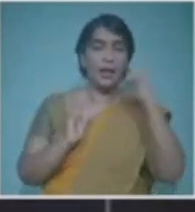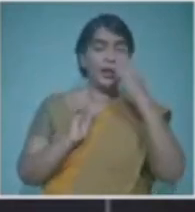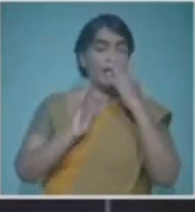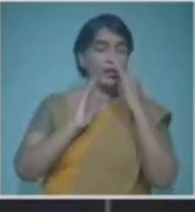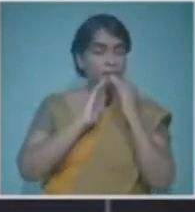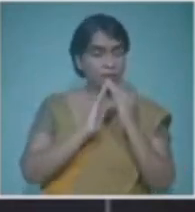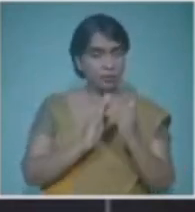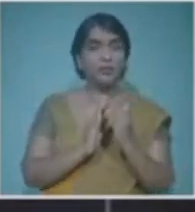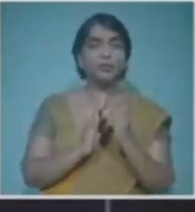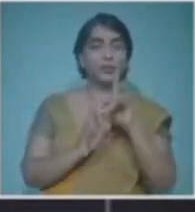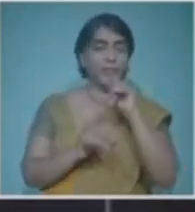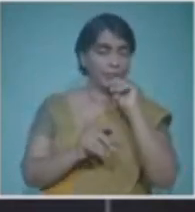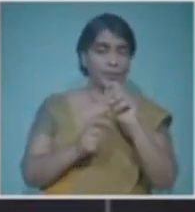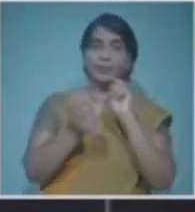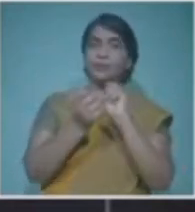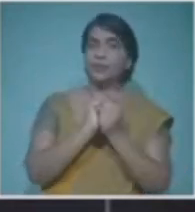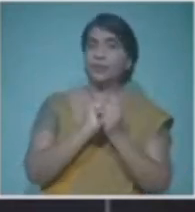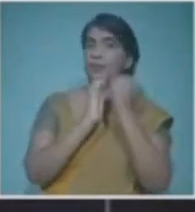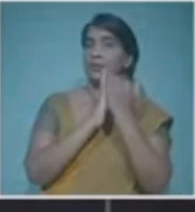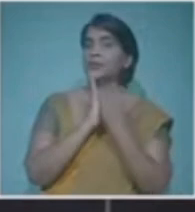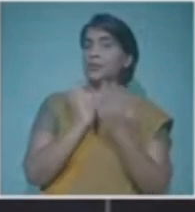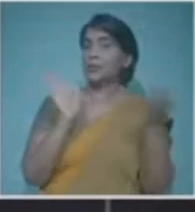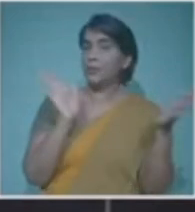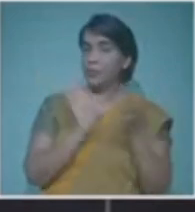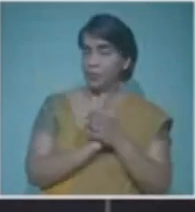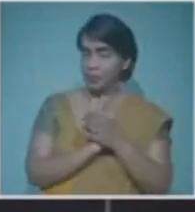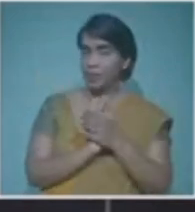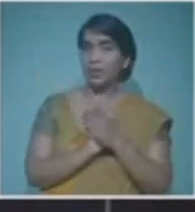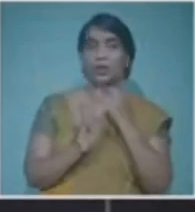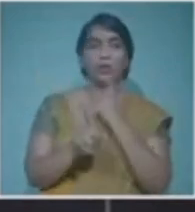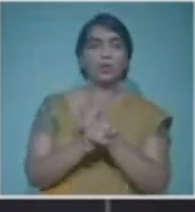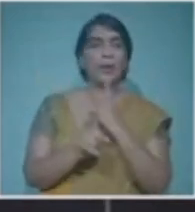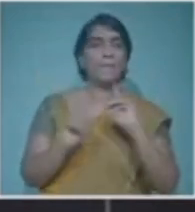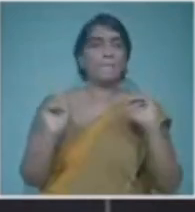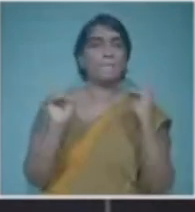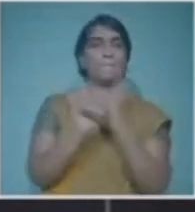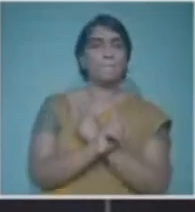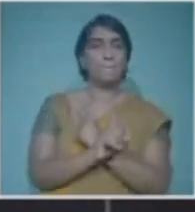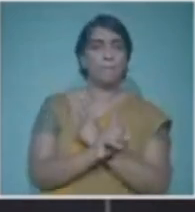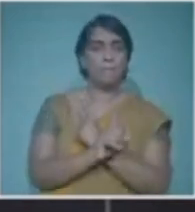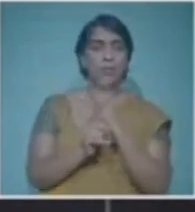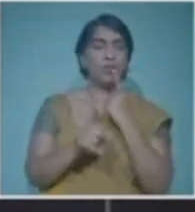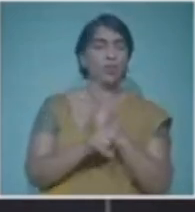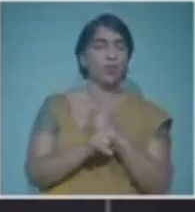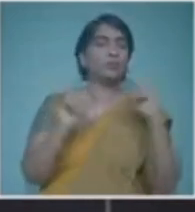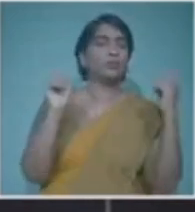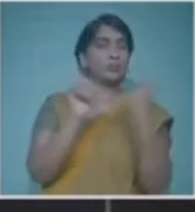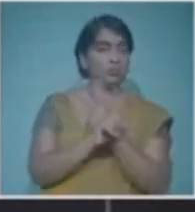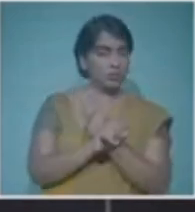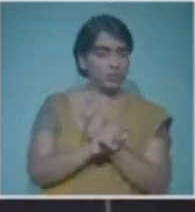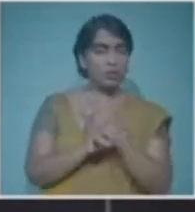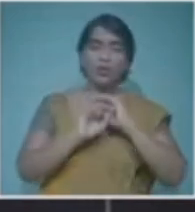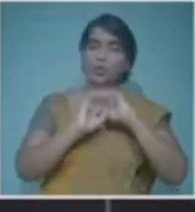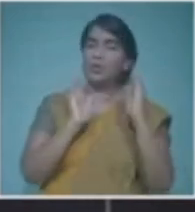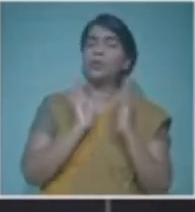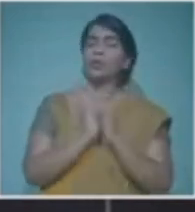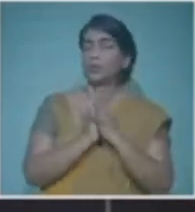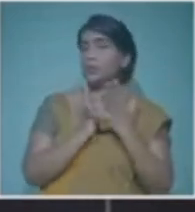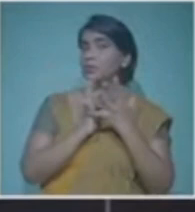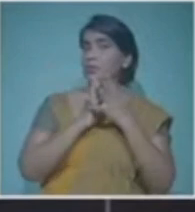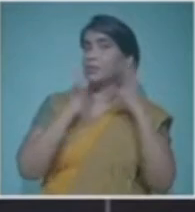पाशल बावट परीवर्तने वेडसटा तेक् गुरमी गुर स्थानगत किरी मे सियाल